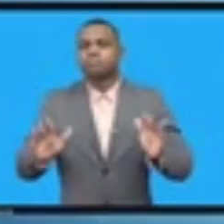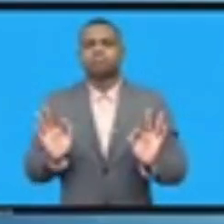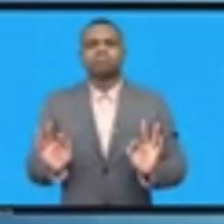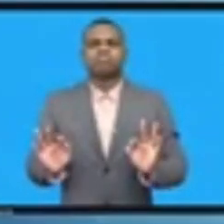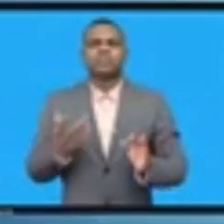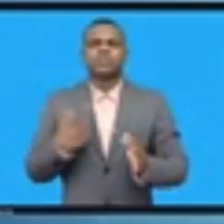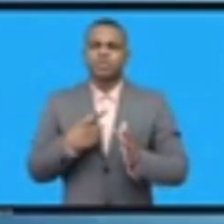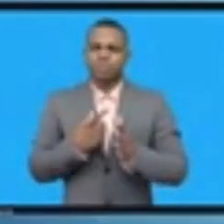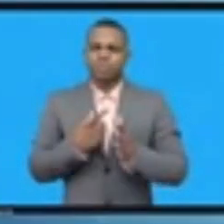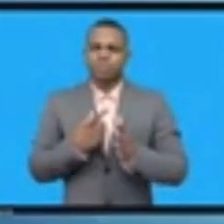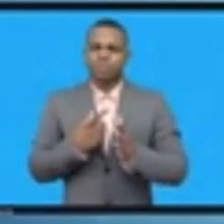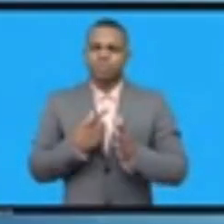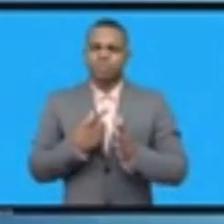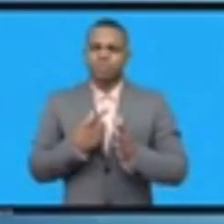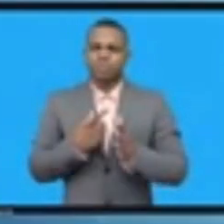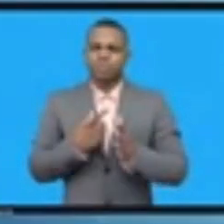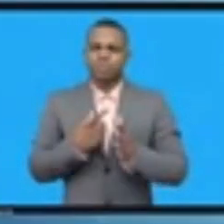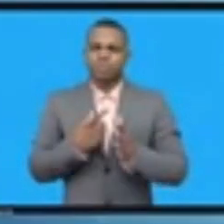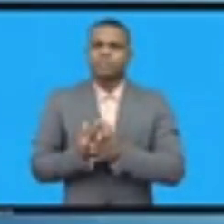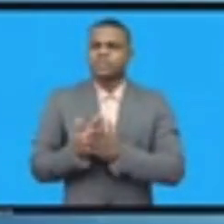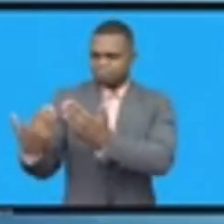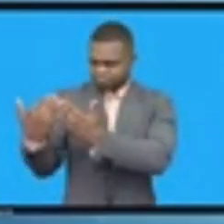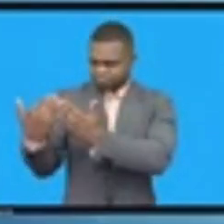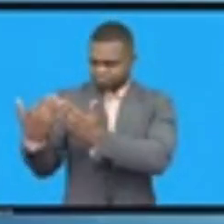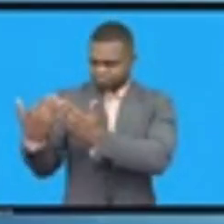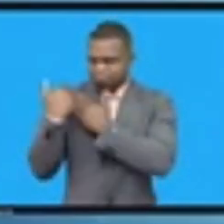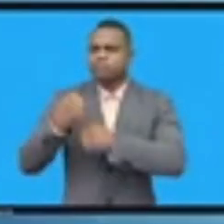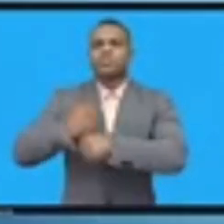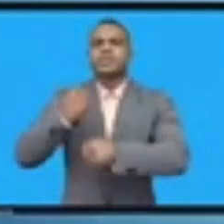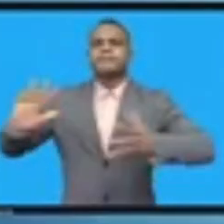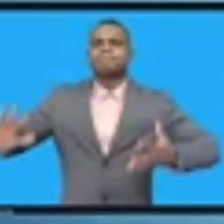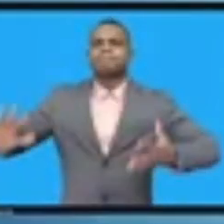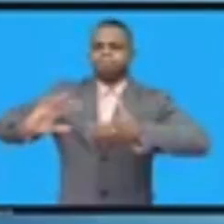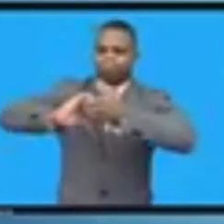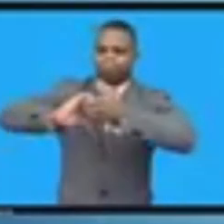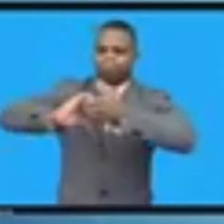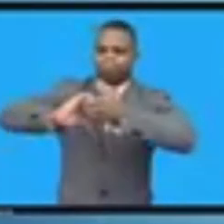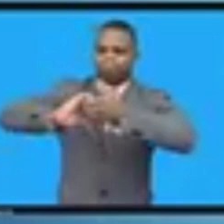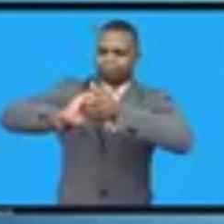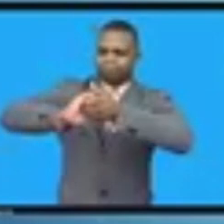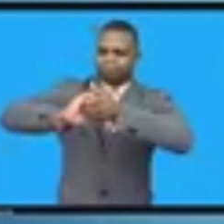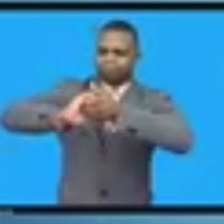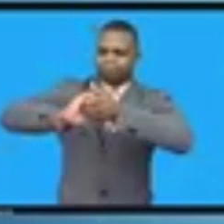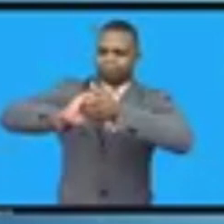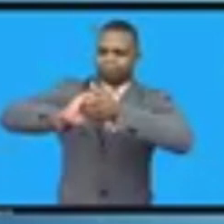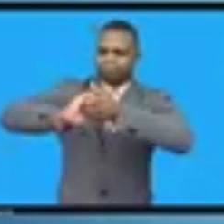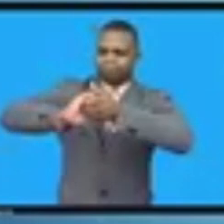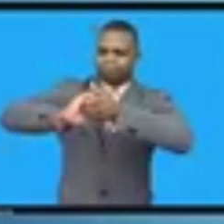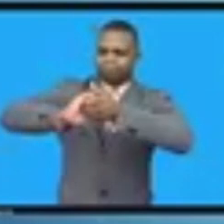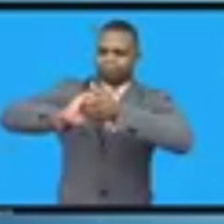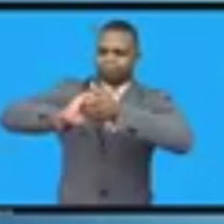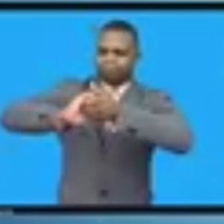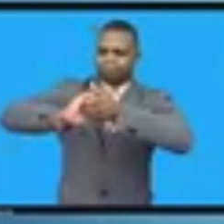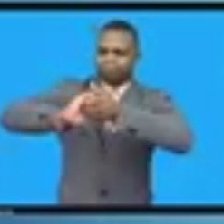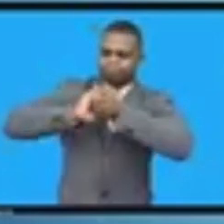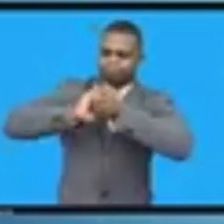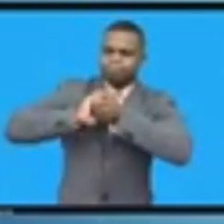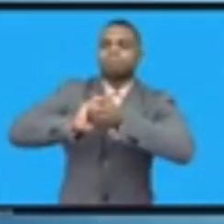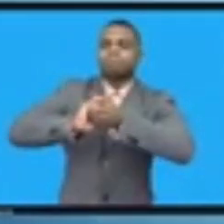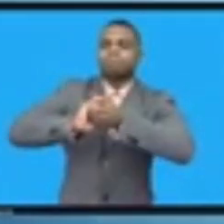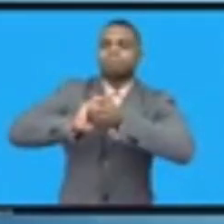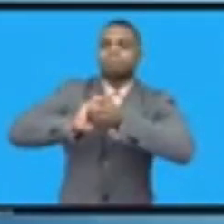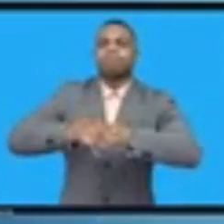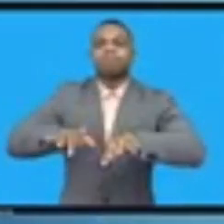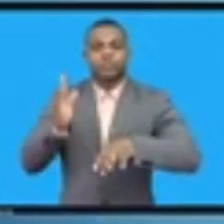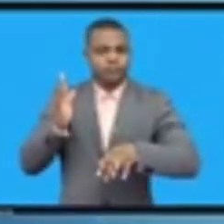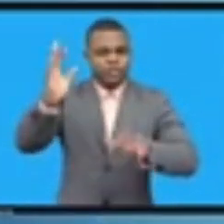的、快速的、包容性的以及可负担的互联网。那么我是希望能够与